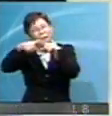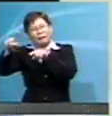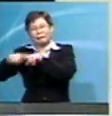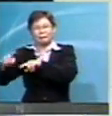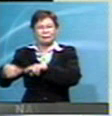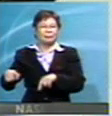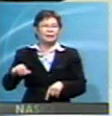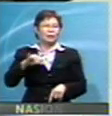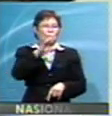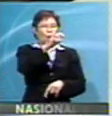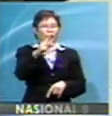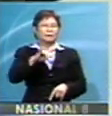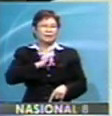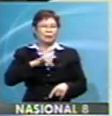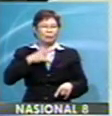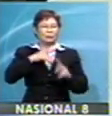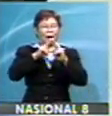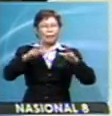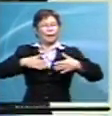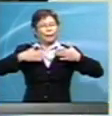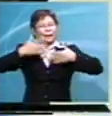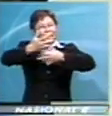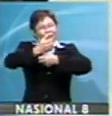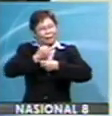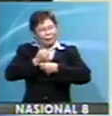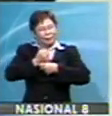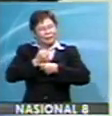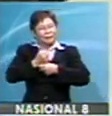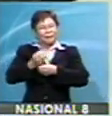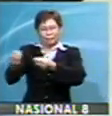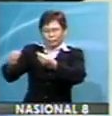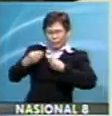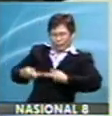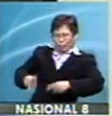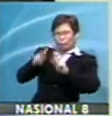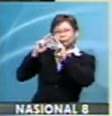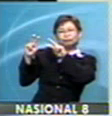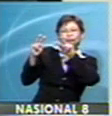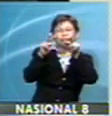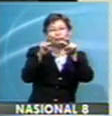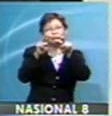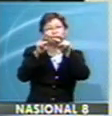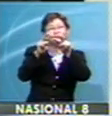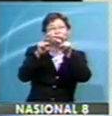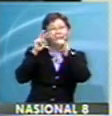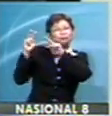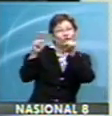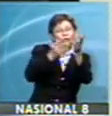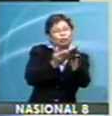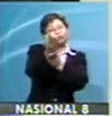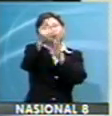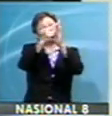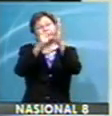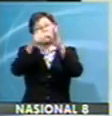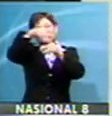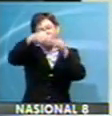lain oke saya berasa amat gembira sebab dapat diberikan peluang untuk melihatkan cara pemesan rangang undang